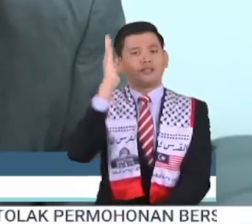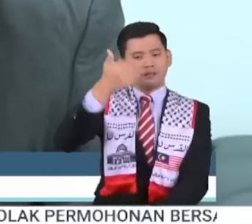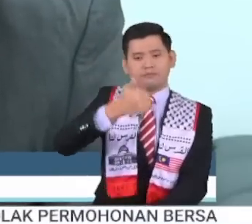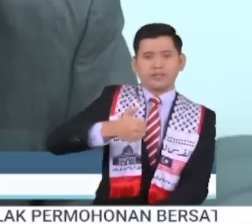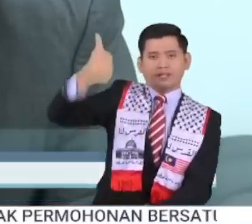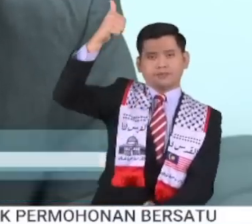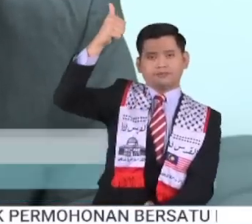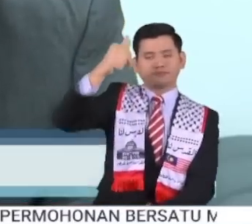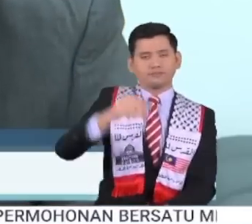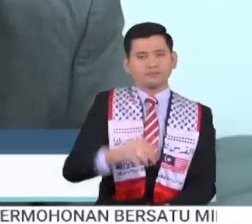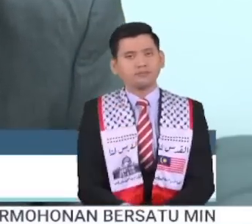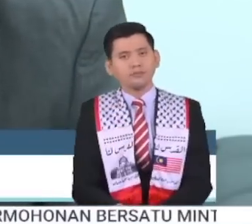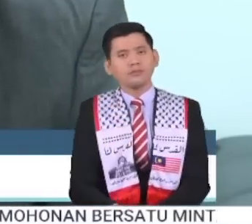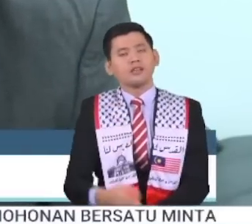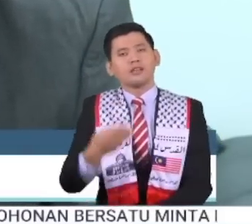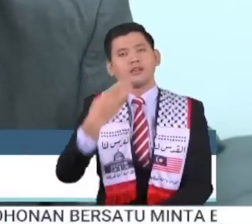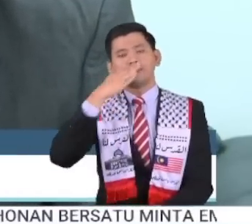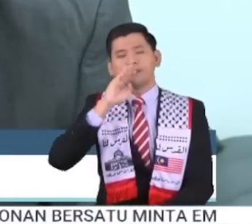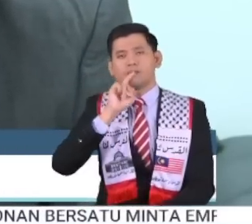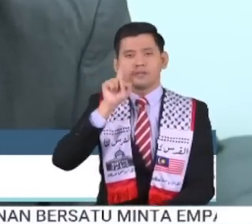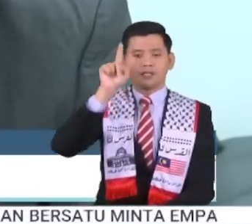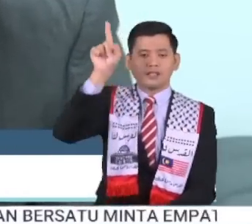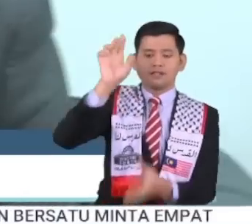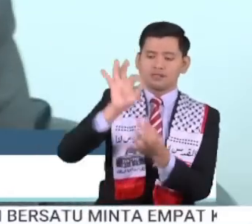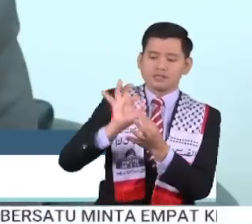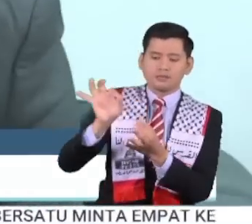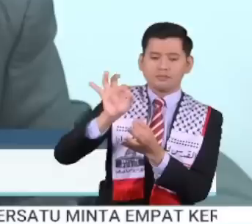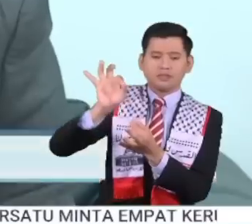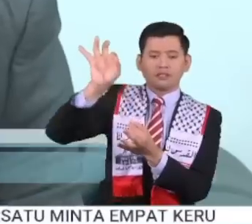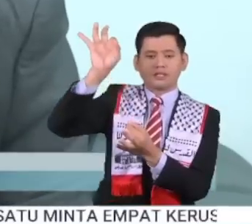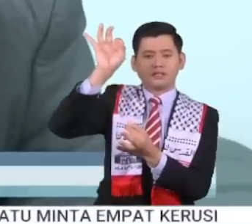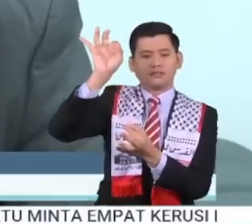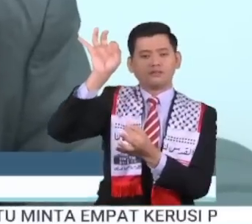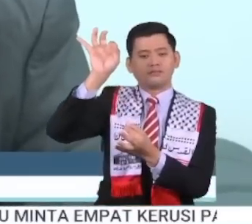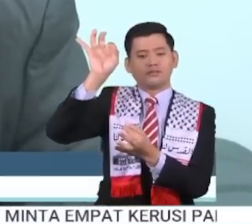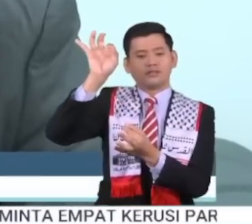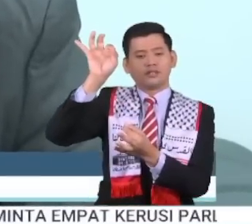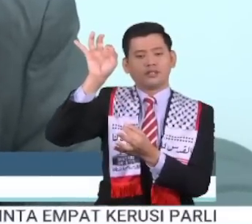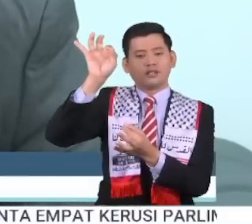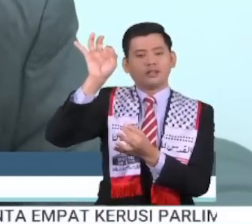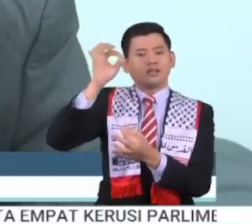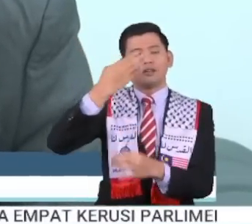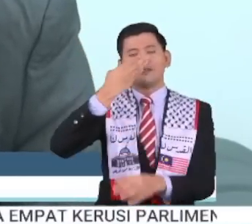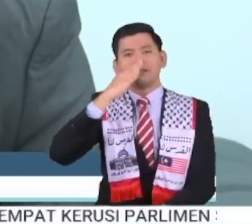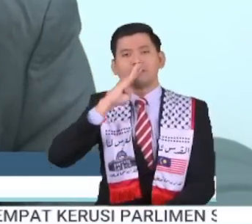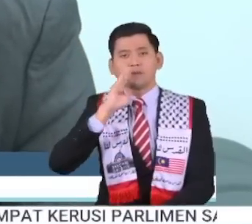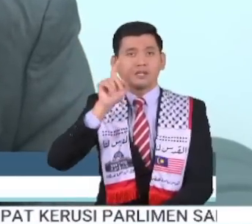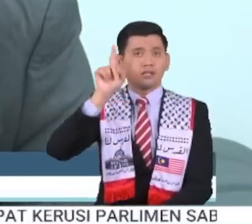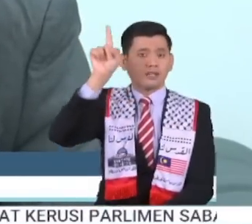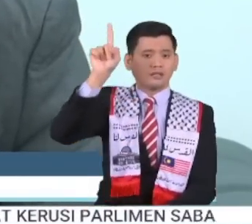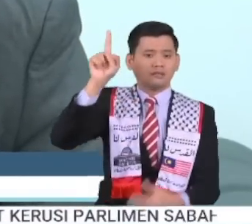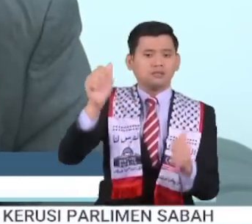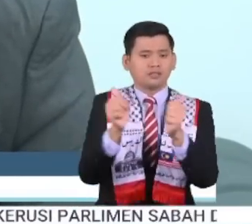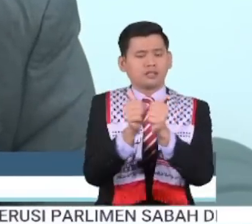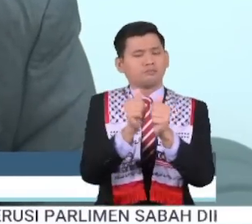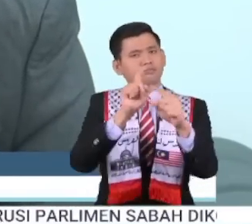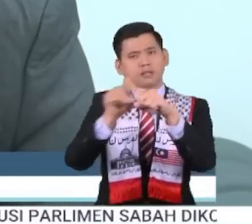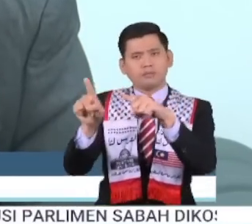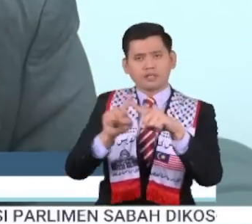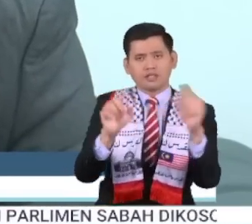Alhamdulillah, semangat masih naik, tak turun. Alhamdulillah, walaupun dengan